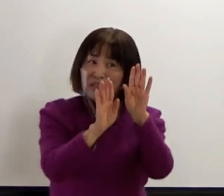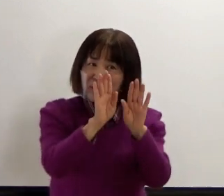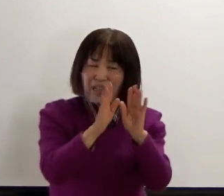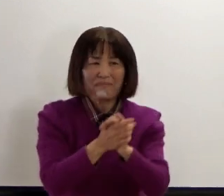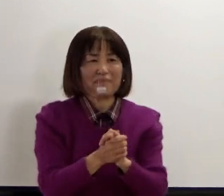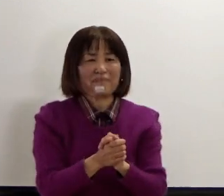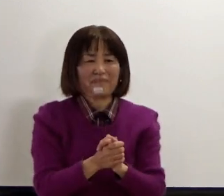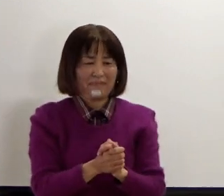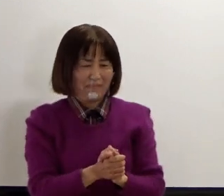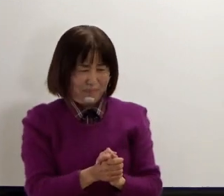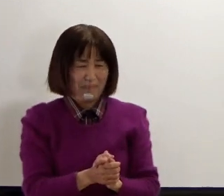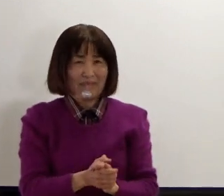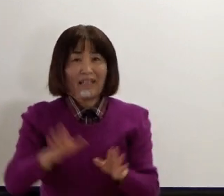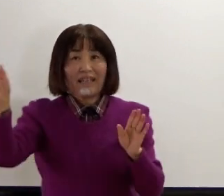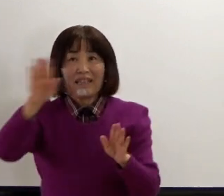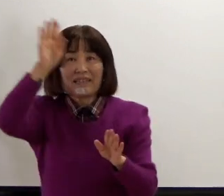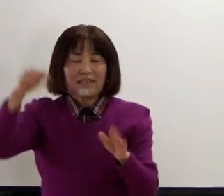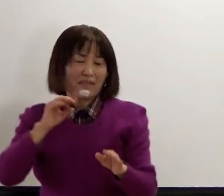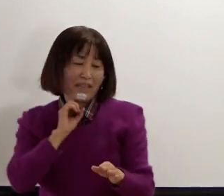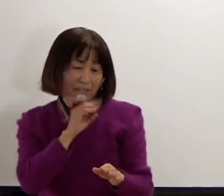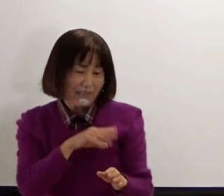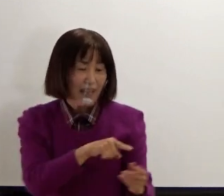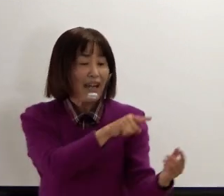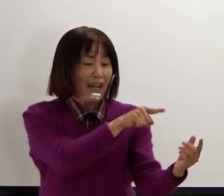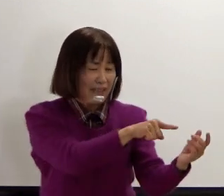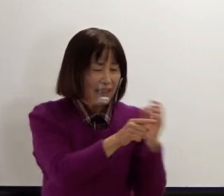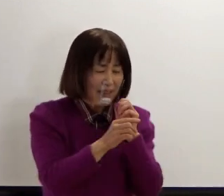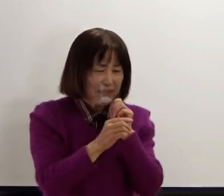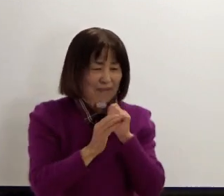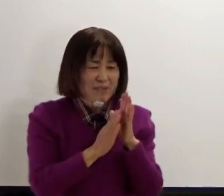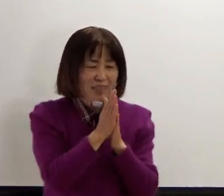、あなたの願いは聞き入れられたですね。